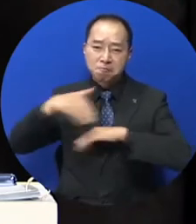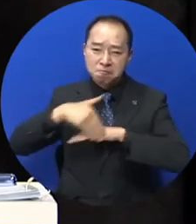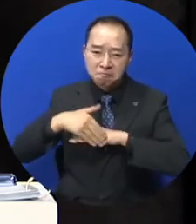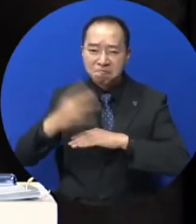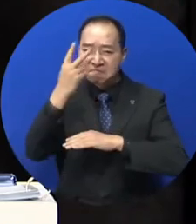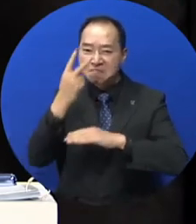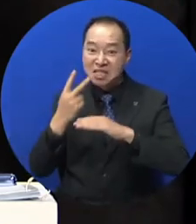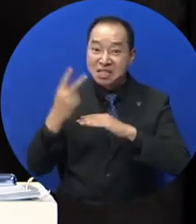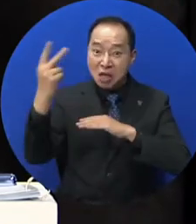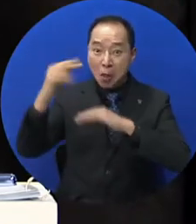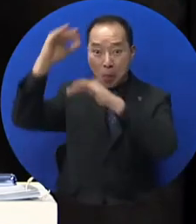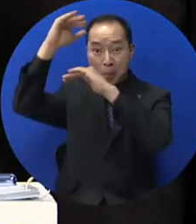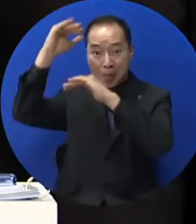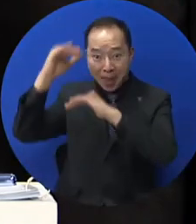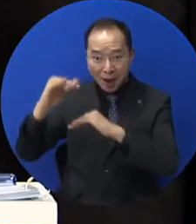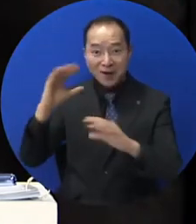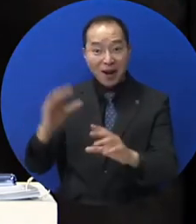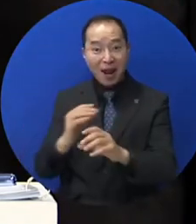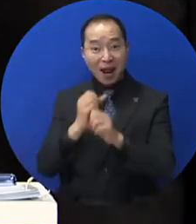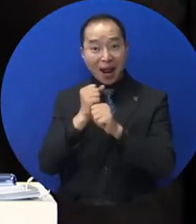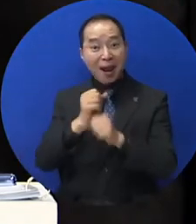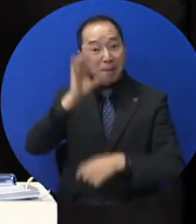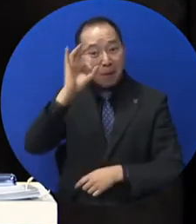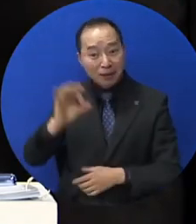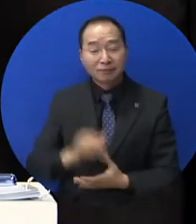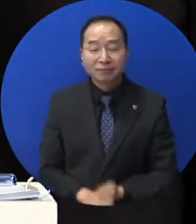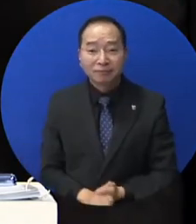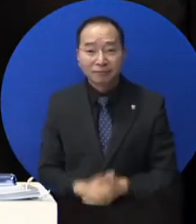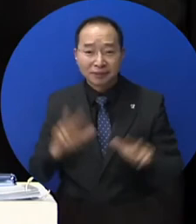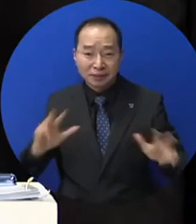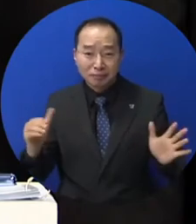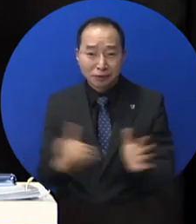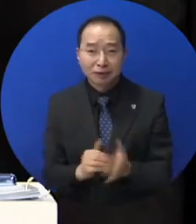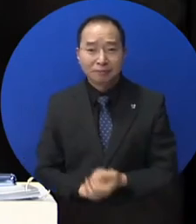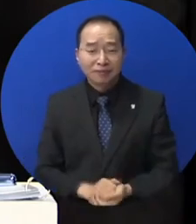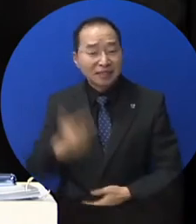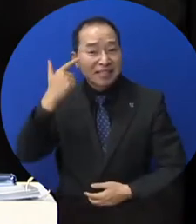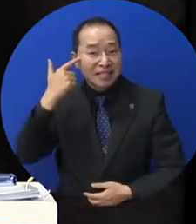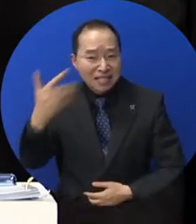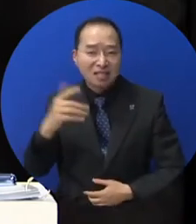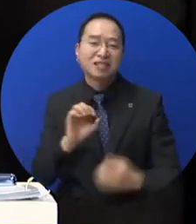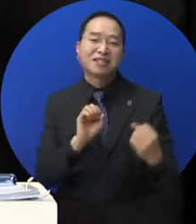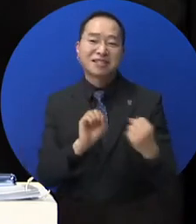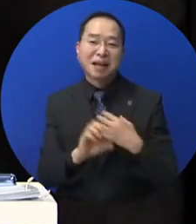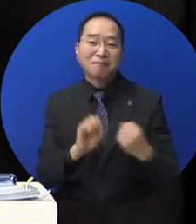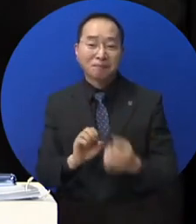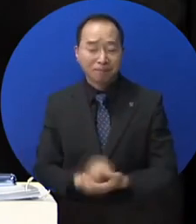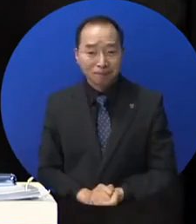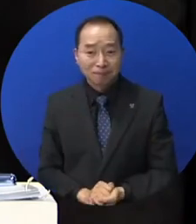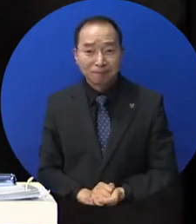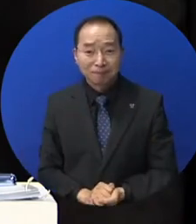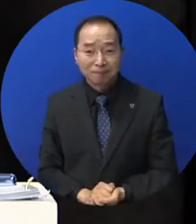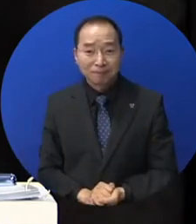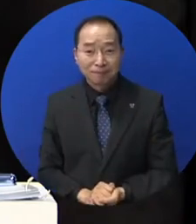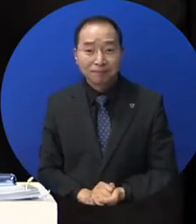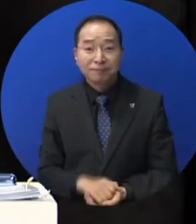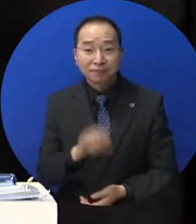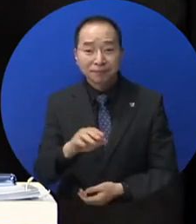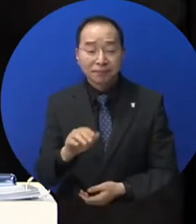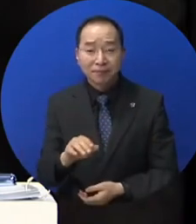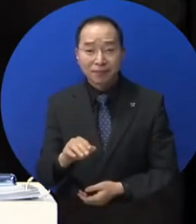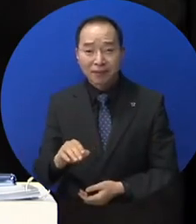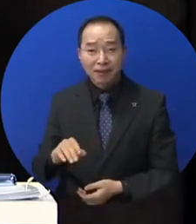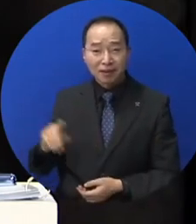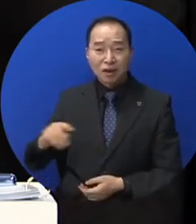아주 집약해서 살펴볼 수 있는 시간을 마련했습니다. 지금부터는 질의응답 시간인데요. 후보들은 사회자